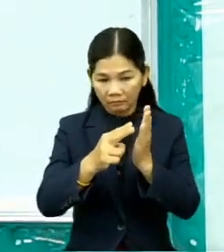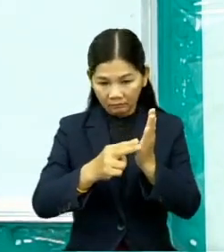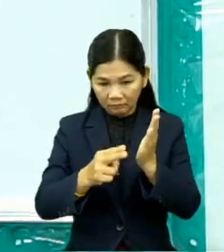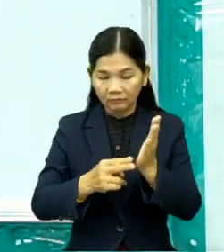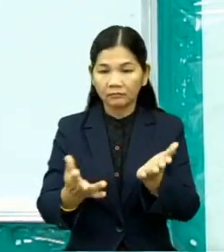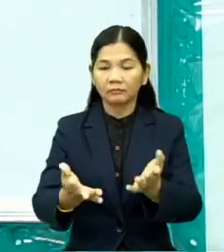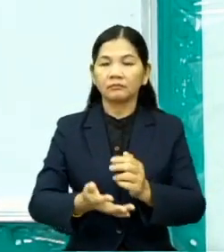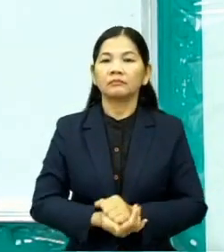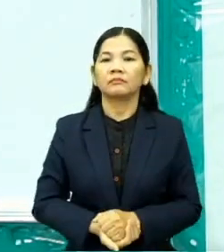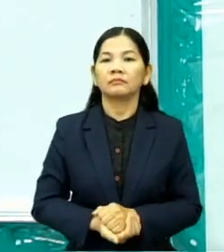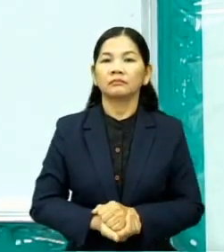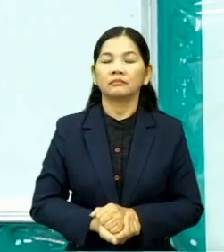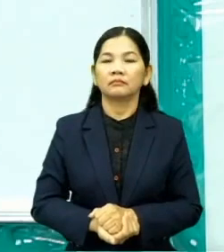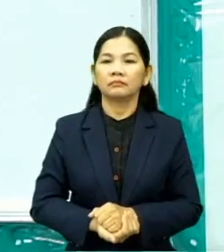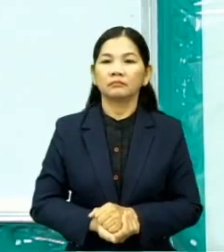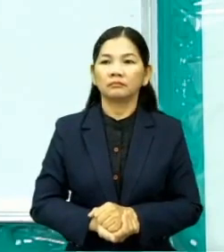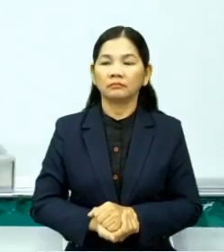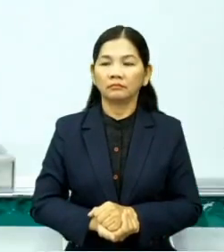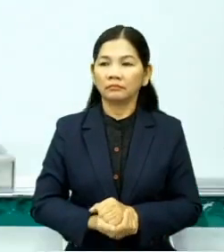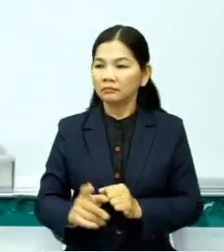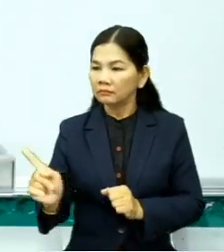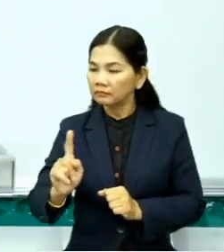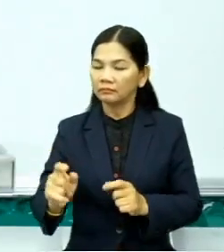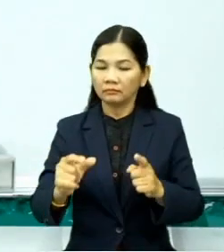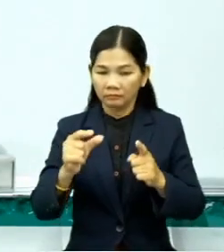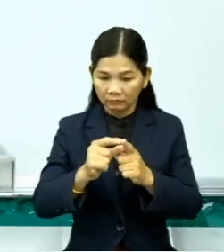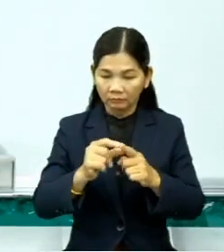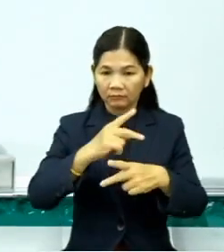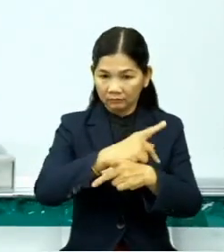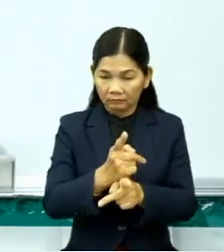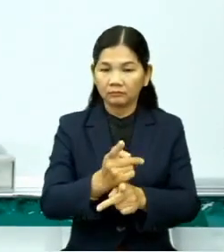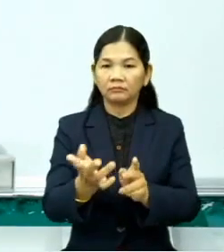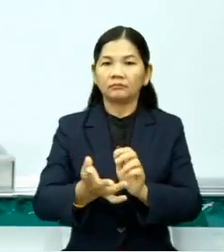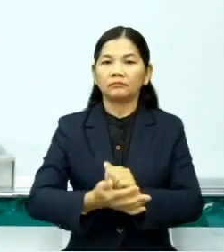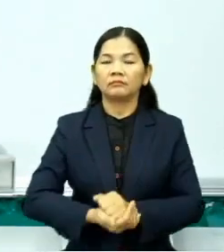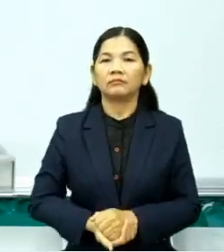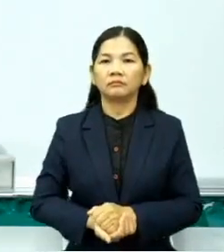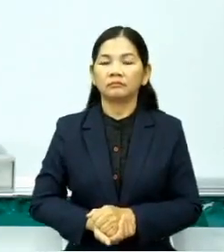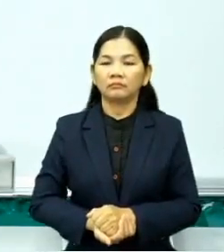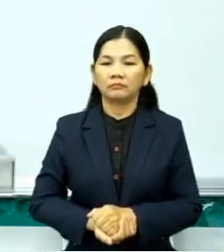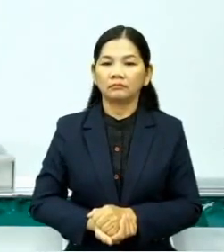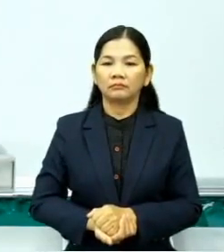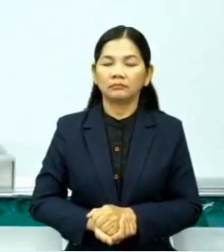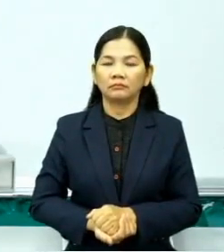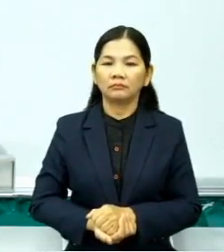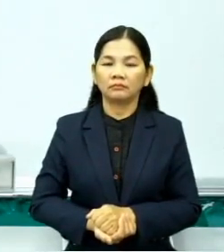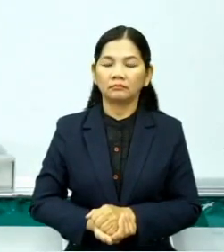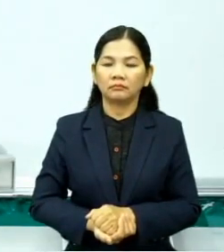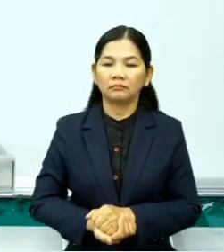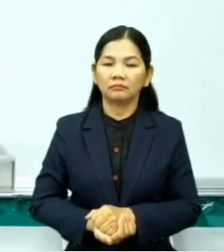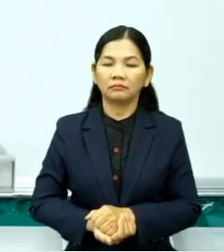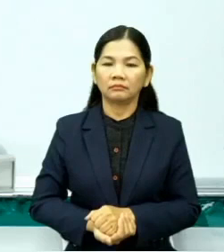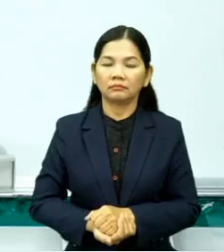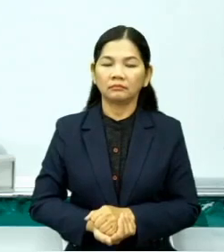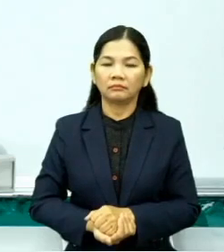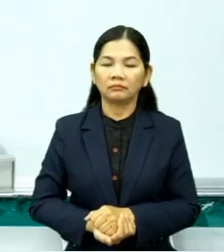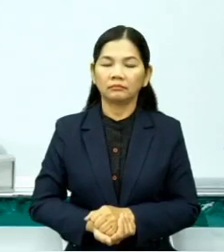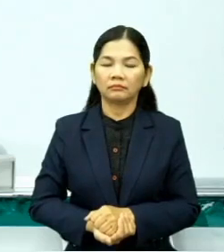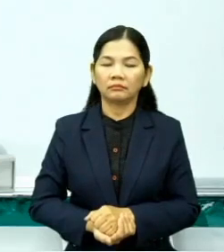ទាំងអស់គ្នាណាកូនណាចាតើឯណាទៅពាក្យផលិតណាកូនចានេះពាក្យផលិតណាកូន